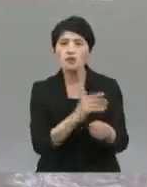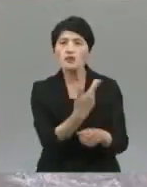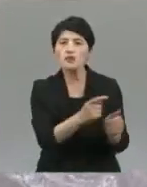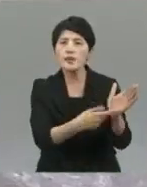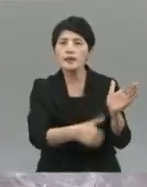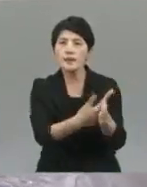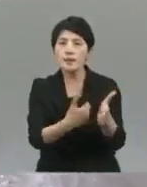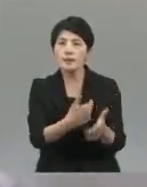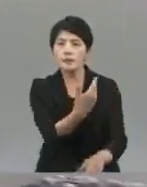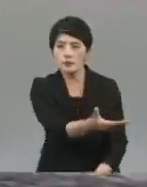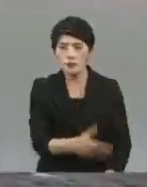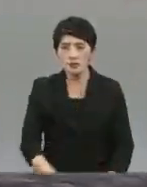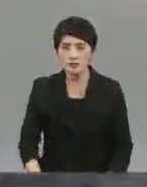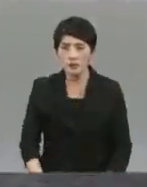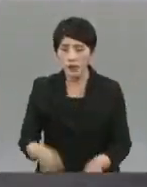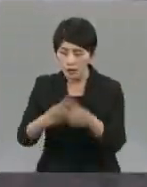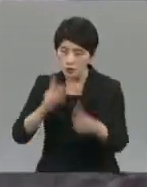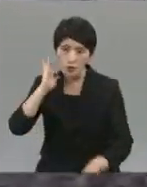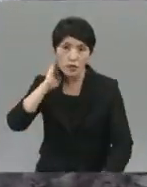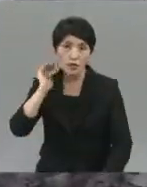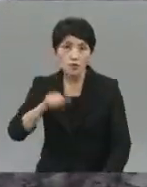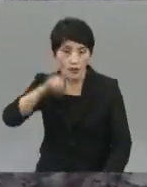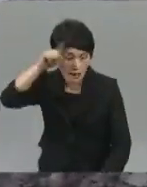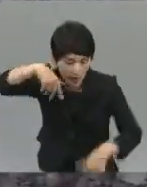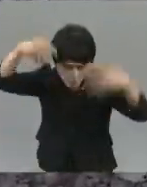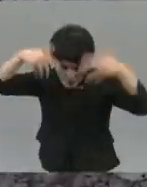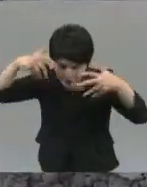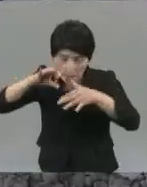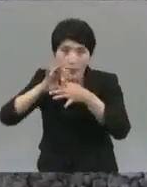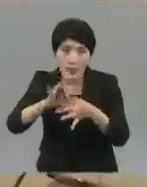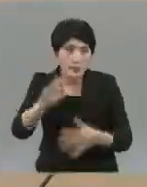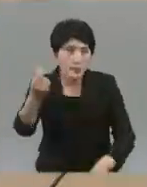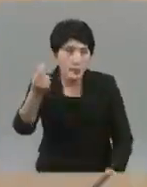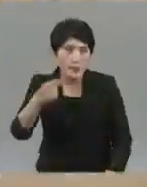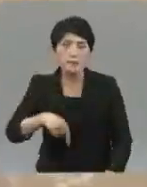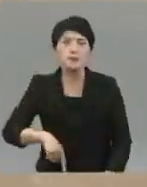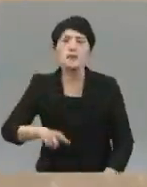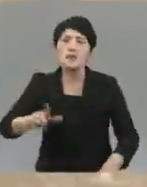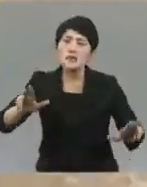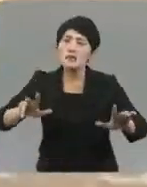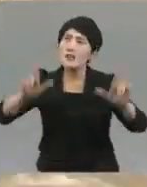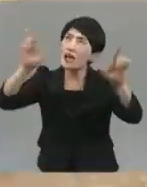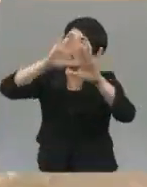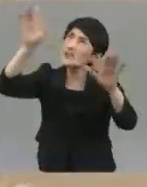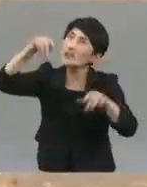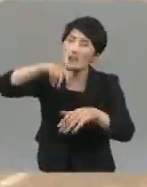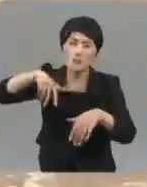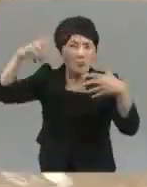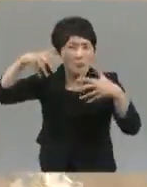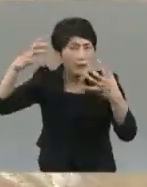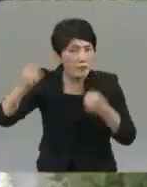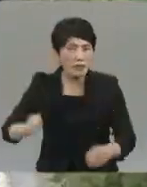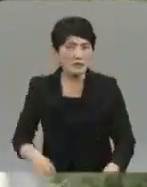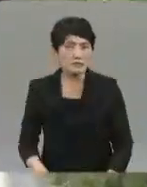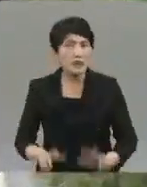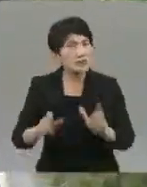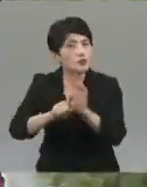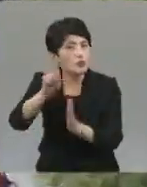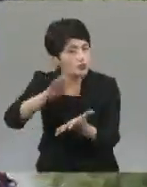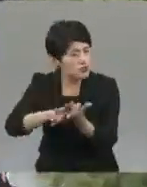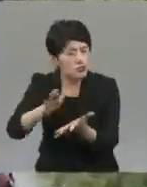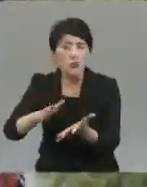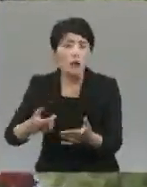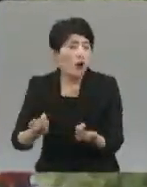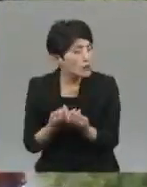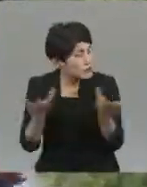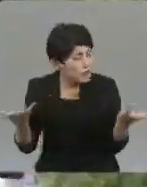lớn trong bối cảnh mưa lớn được dự báo sẽ tiếp diễn trong ngày 18/7 tổng thống Yêu cầu giới công chức phải thay đổi tâm thế Bị động